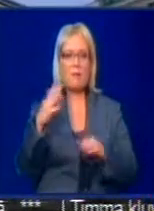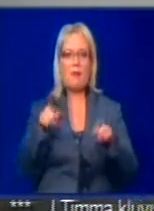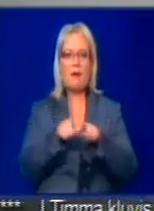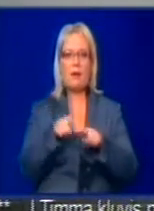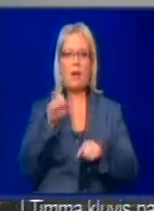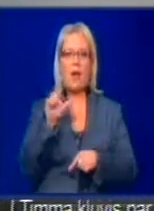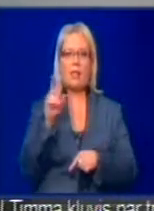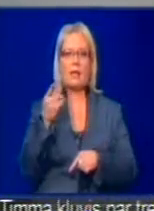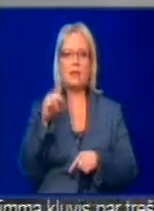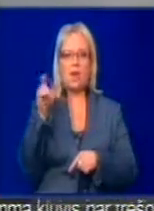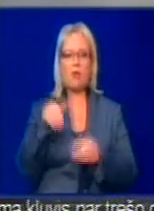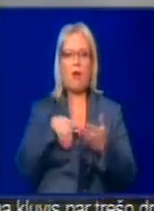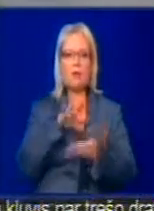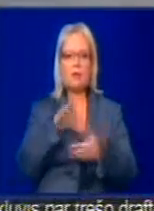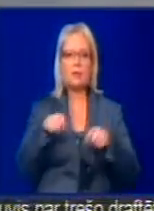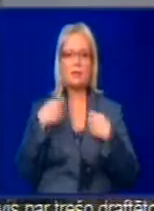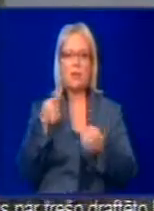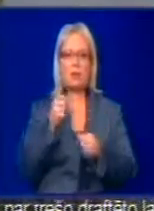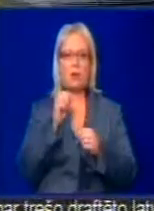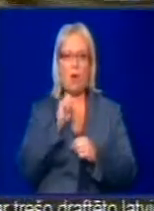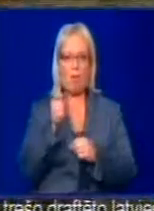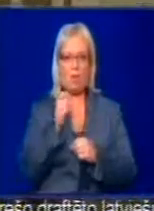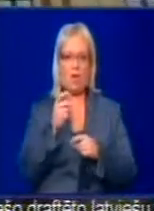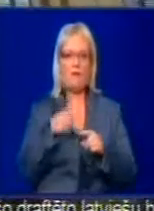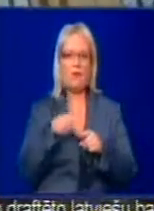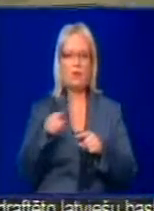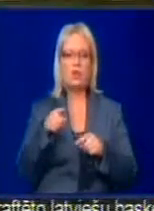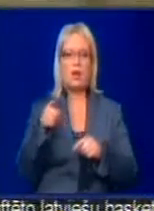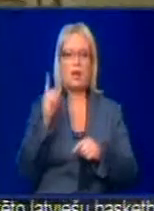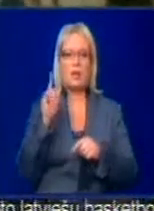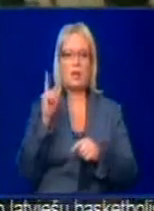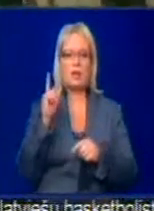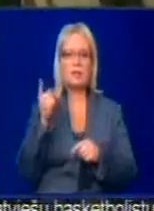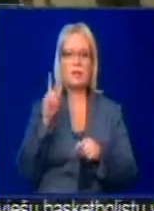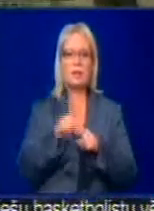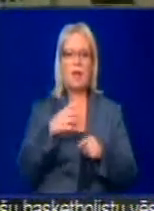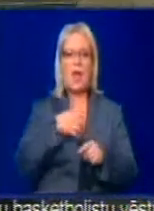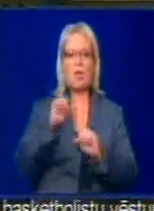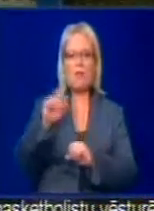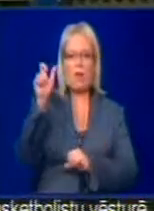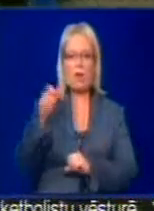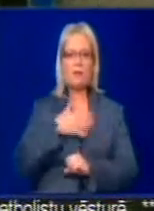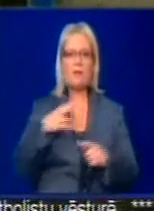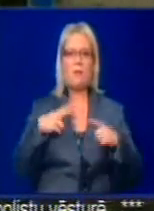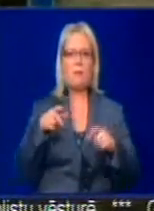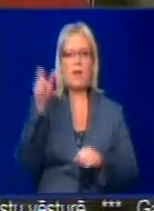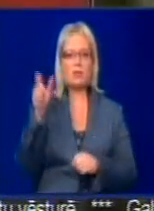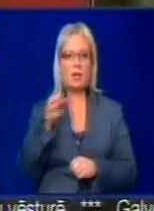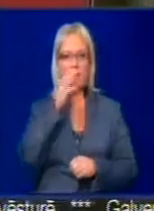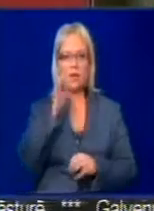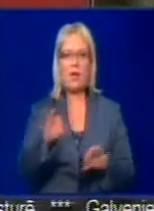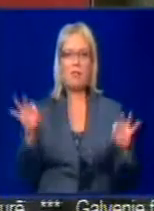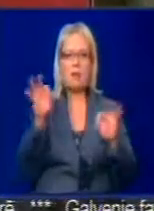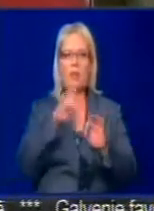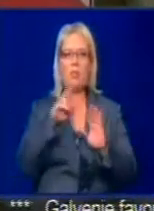tad Anatolijs Aļeksejenko atteicās sniegt komentārus. To darīt viņš liedzas arī savam advokātam. Saviem priekšniekiem Rīgas domē viņš gan sacījis, ka